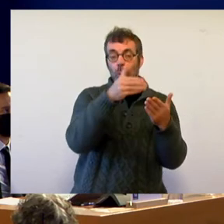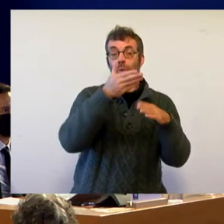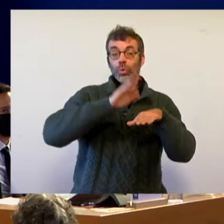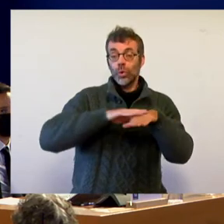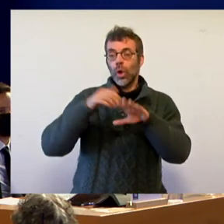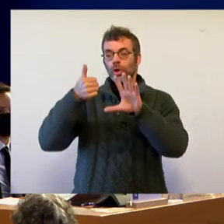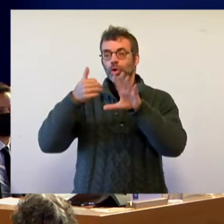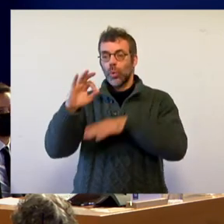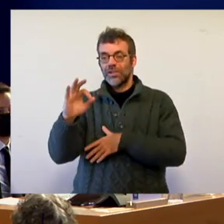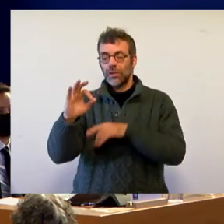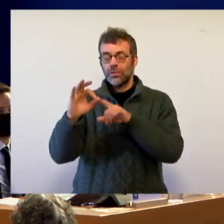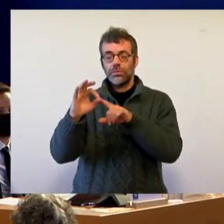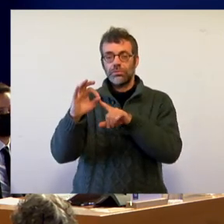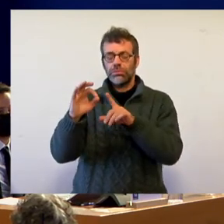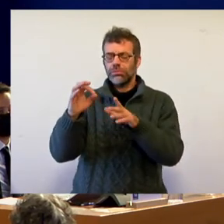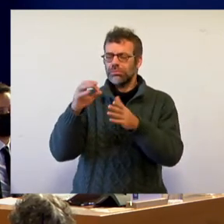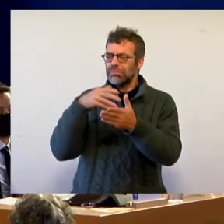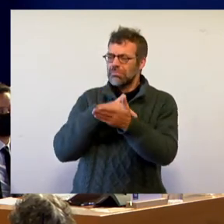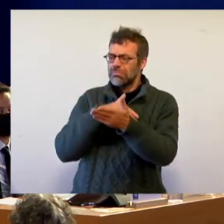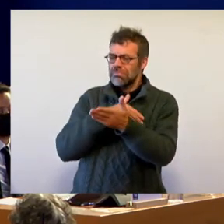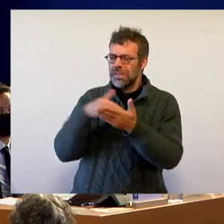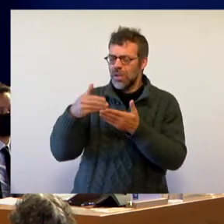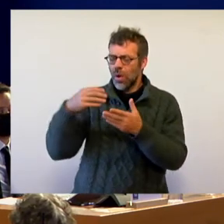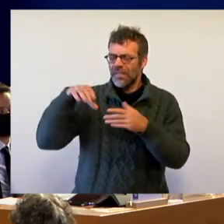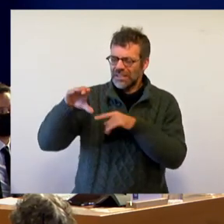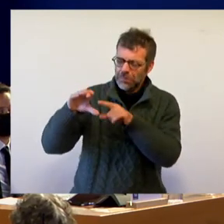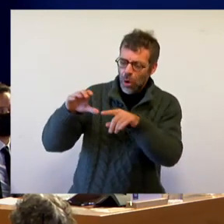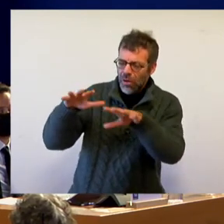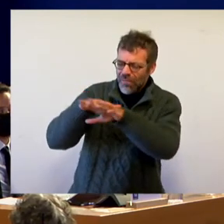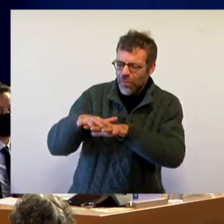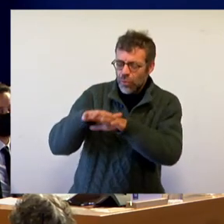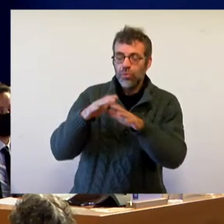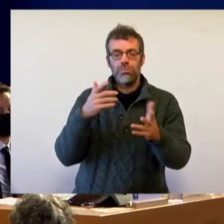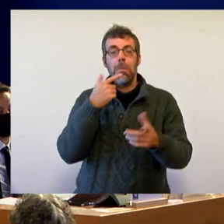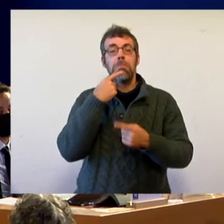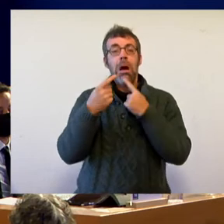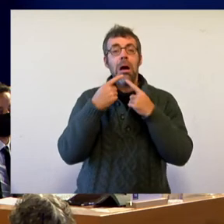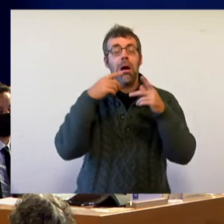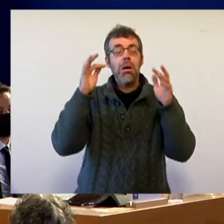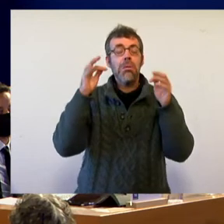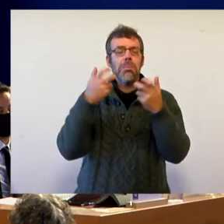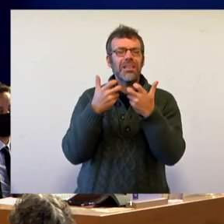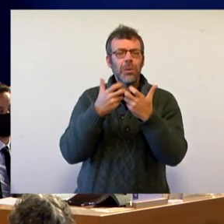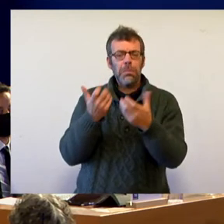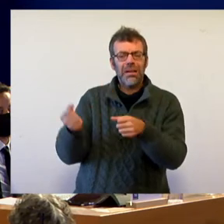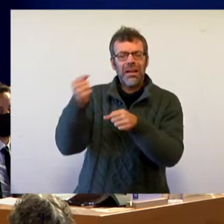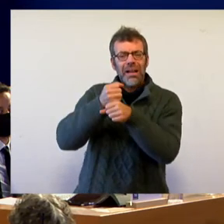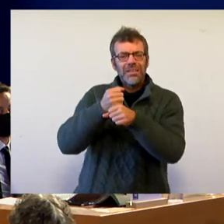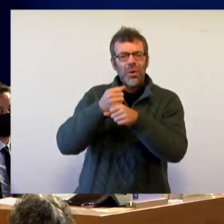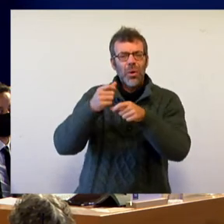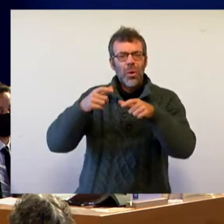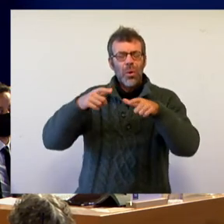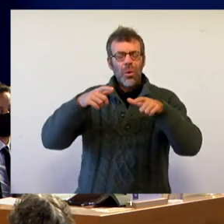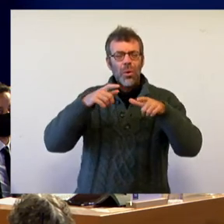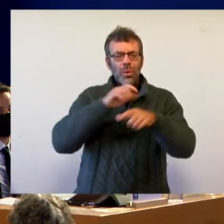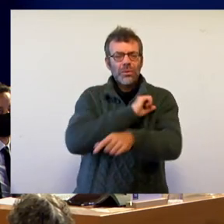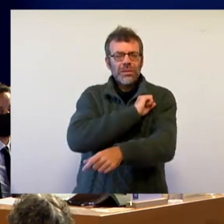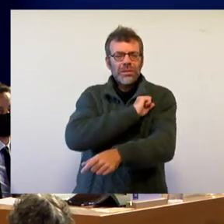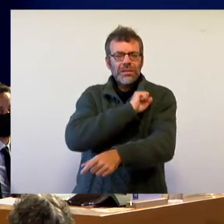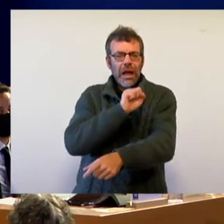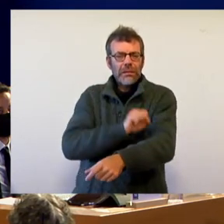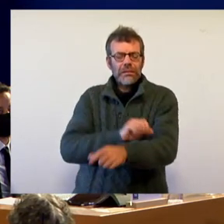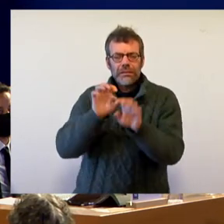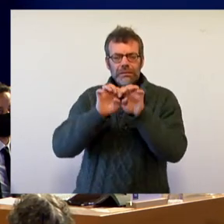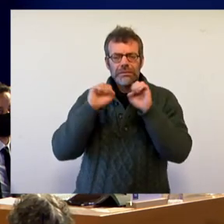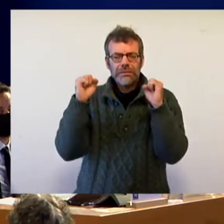très bien un complexe de tennis, mais pourquoi cette orientation-là, puisque vous avez donc hiérarchisé la présentation,